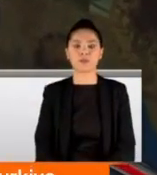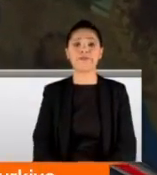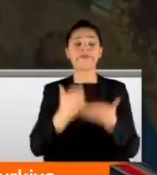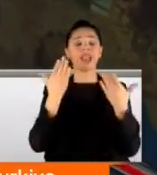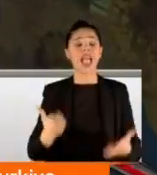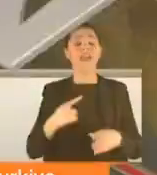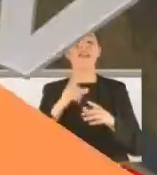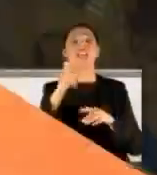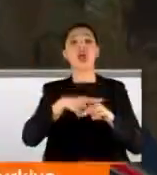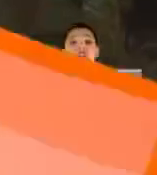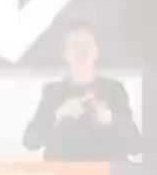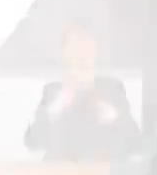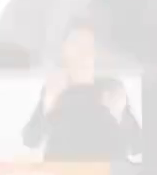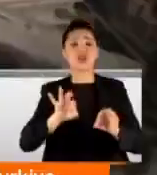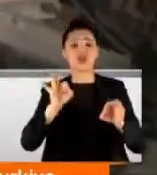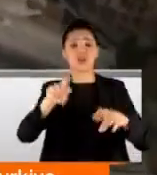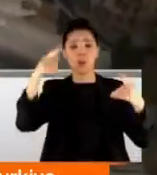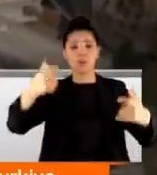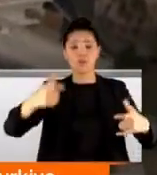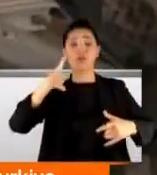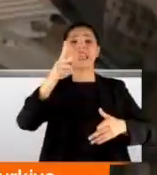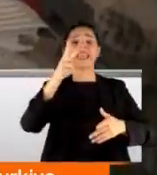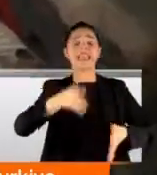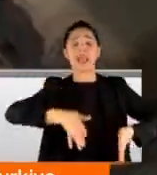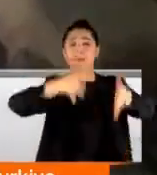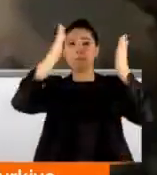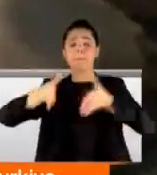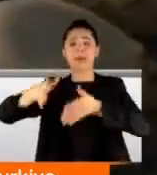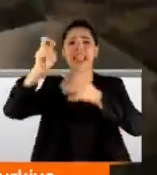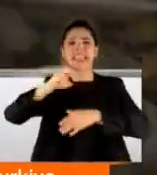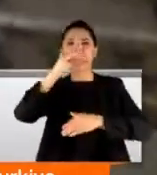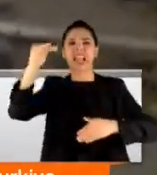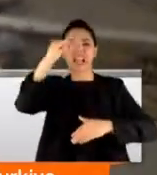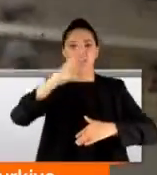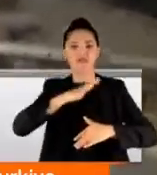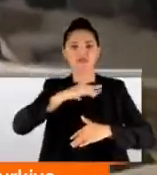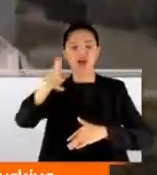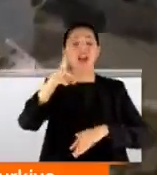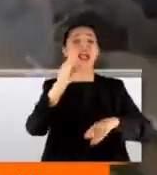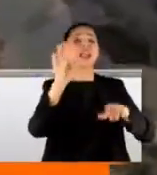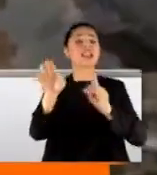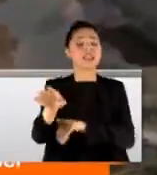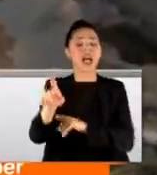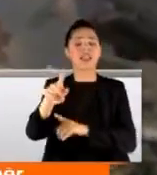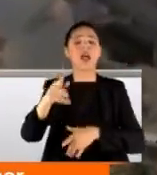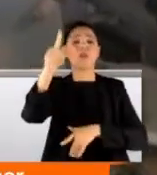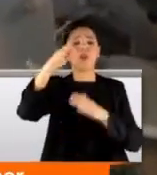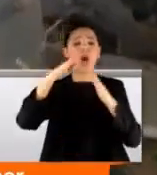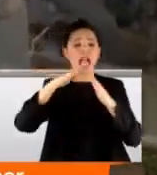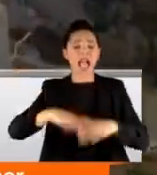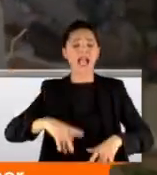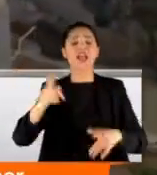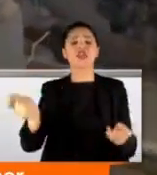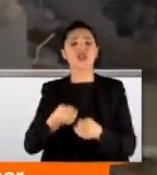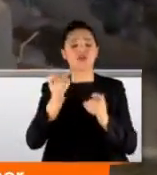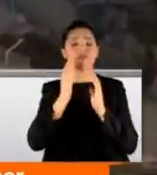Evet Cem Öğretir, şu an bulunduğumuz bu iki bloklu 8 katlı binanın hemen sağ tarafında enkaz çalışmaları yoğunlaştırılmış